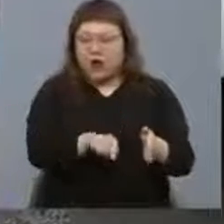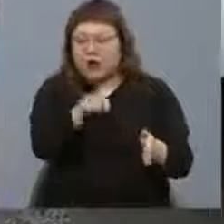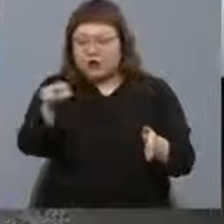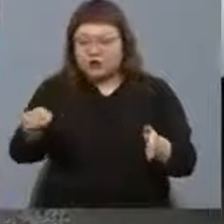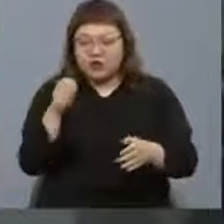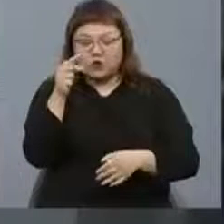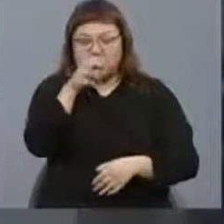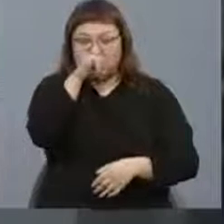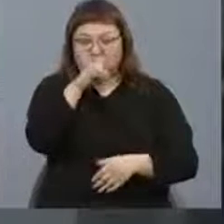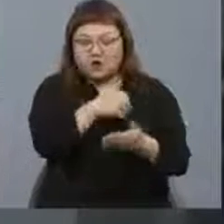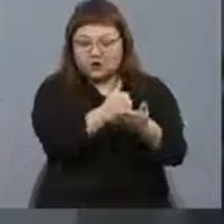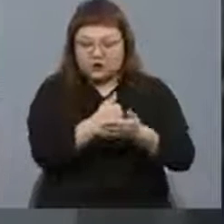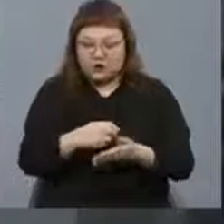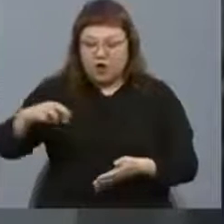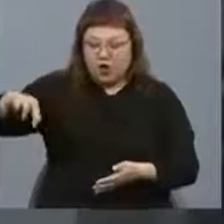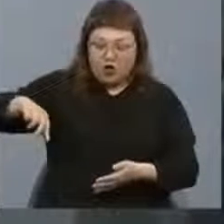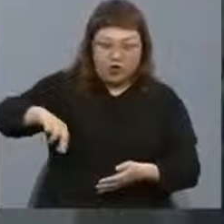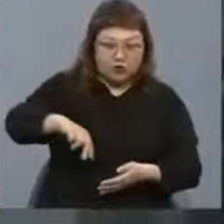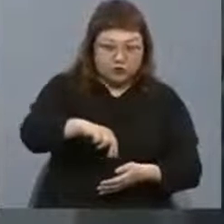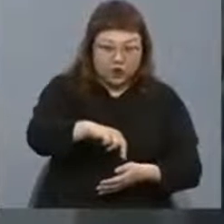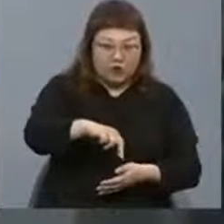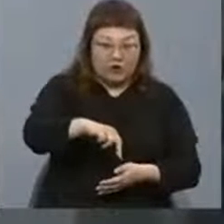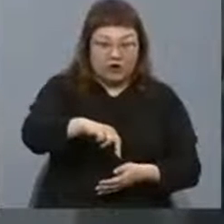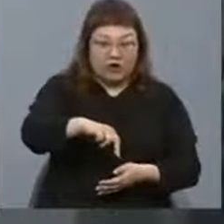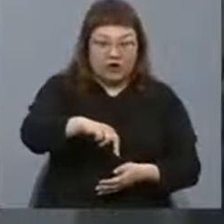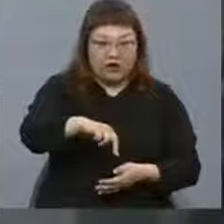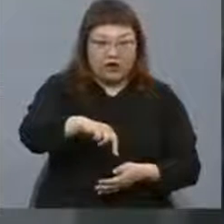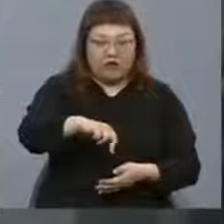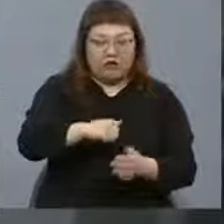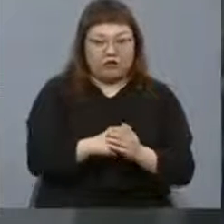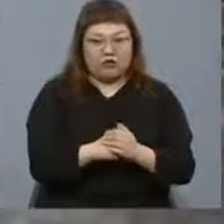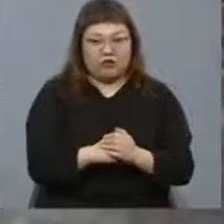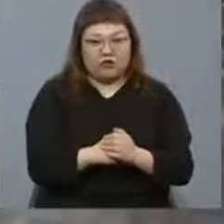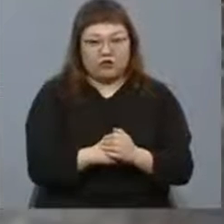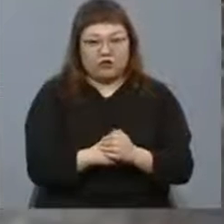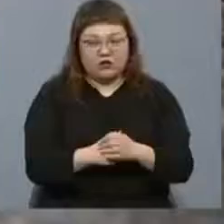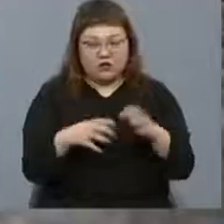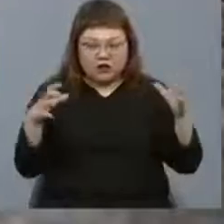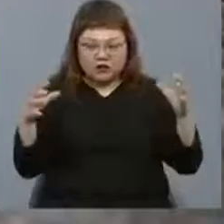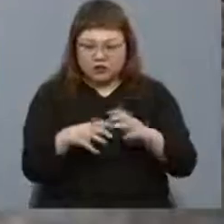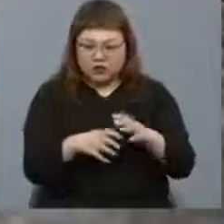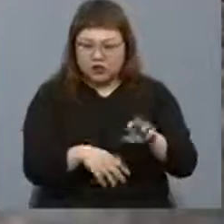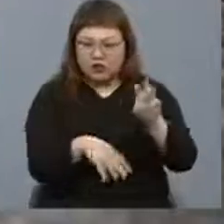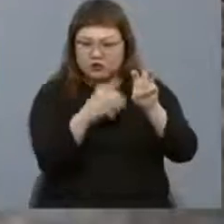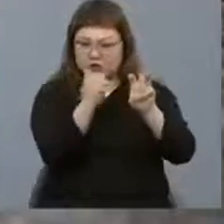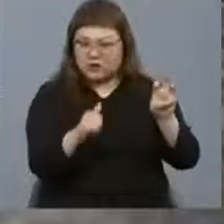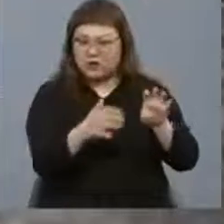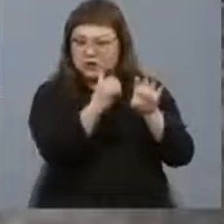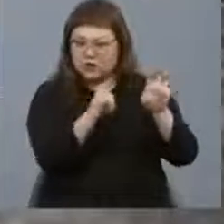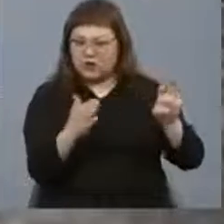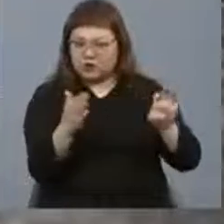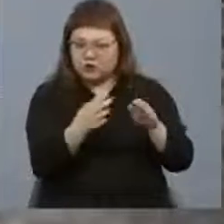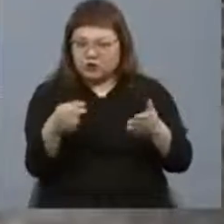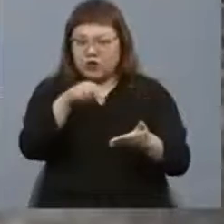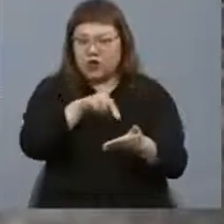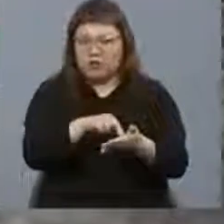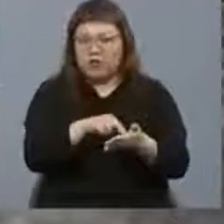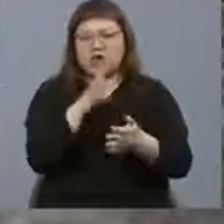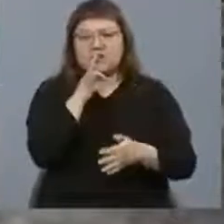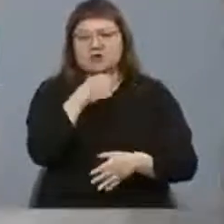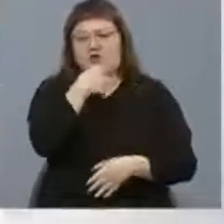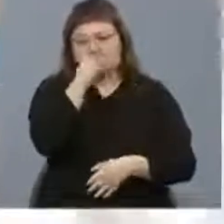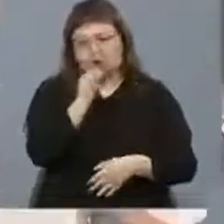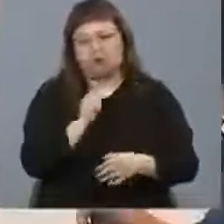데는 손님들이 걸어서 나오는 부분이 있기 때문에 이제 전체적으로 한 3, 40명이 타려고 하면 10분도